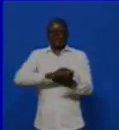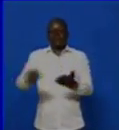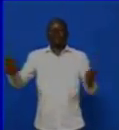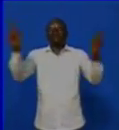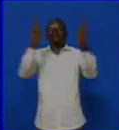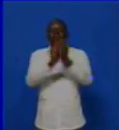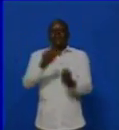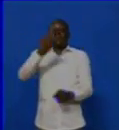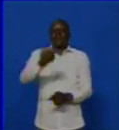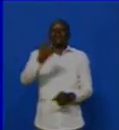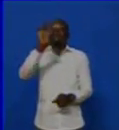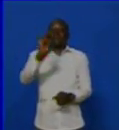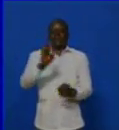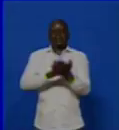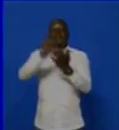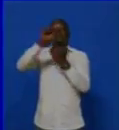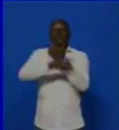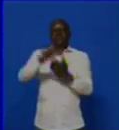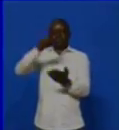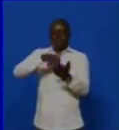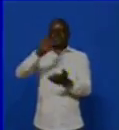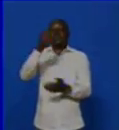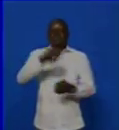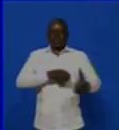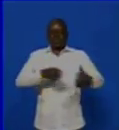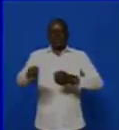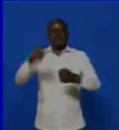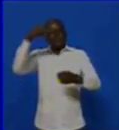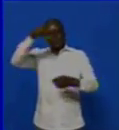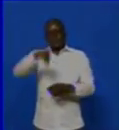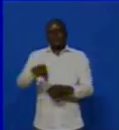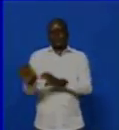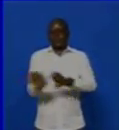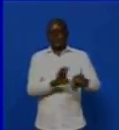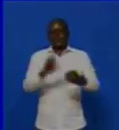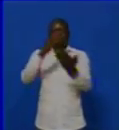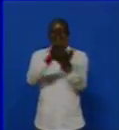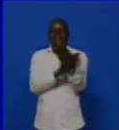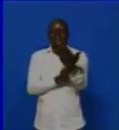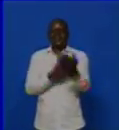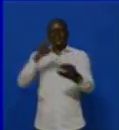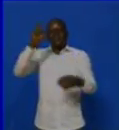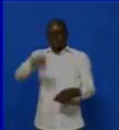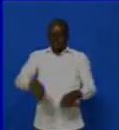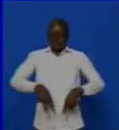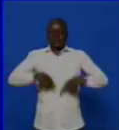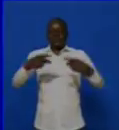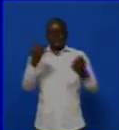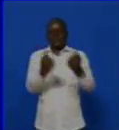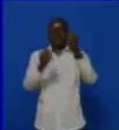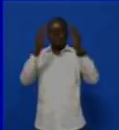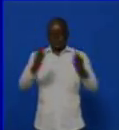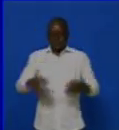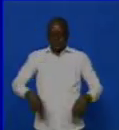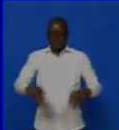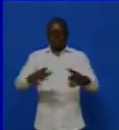27 août 2018 sur la gestion du fret et l'amélioration des conditions de vie des chauffeurs routiers.